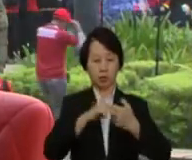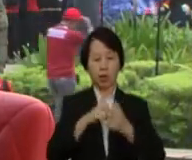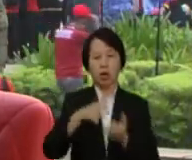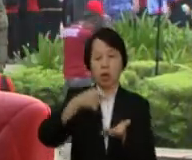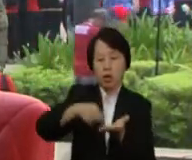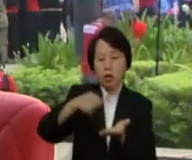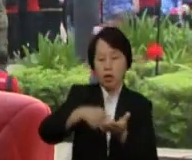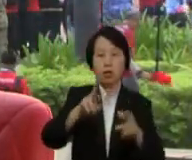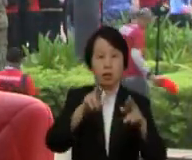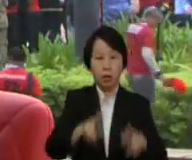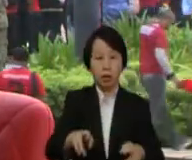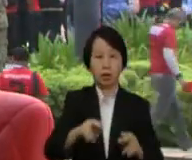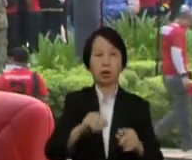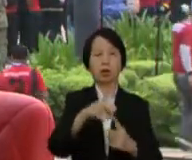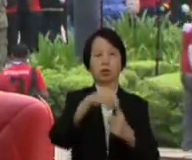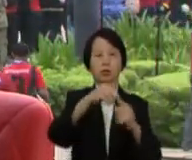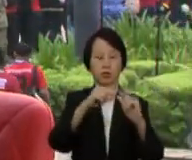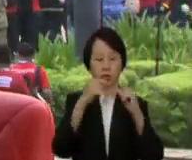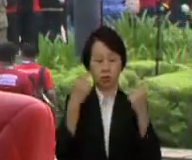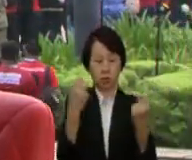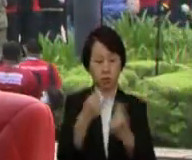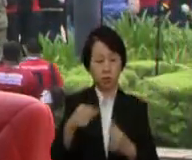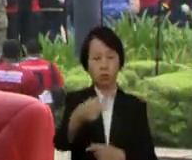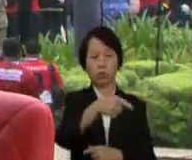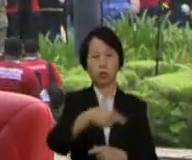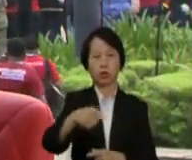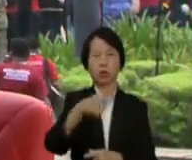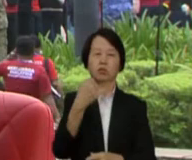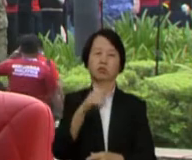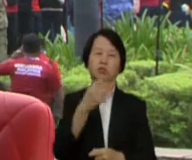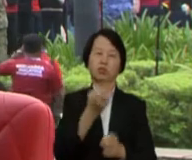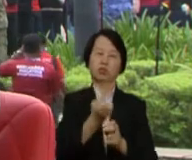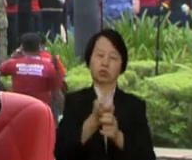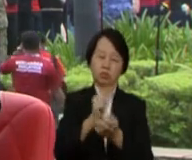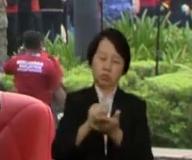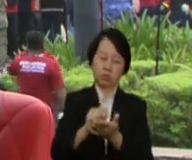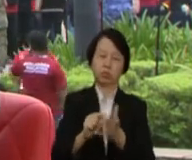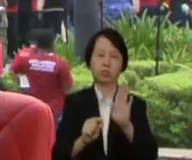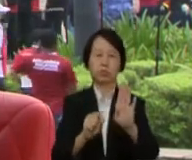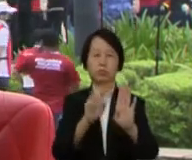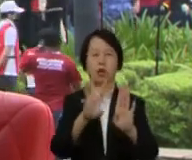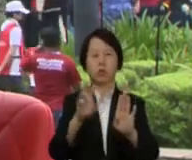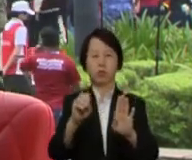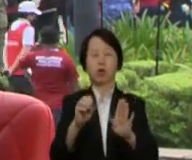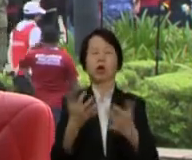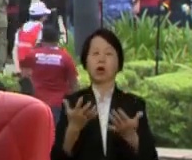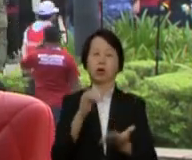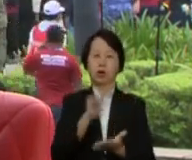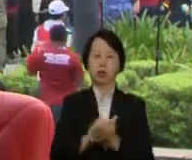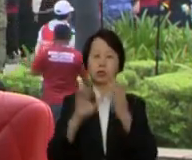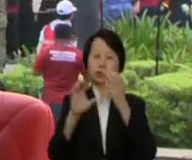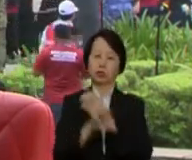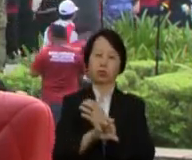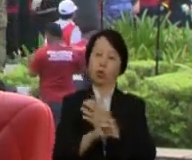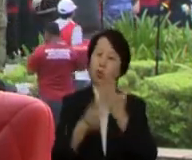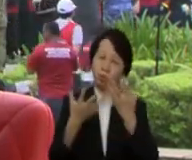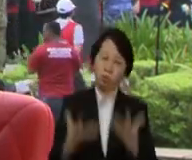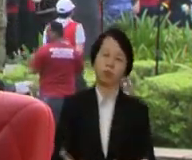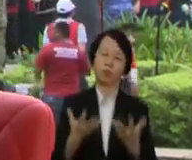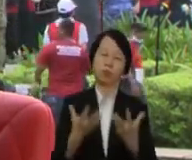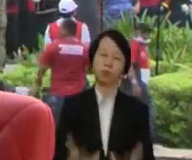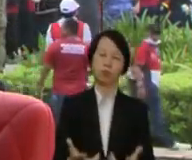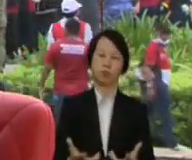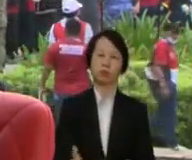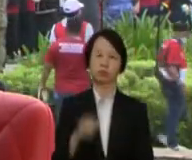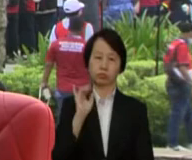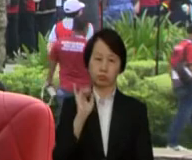perbelanjaan rakyat kita, khususnya golongan-golongan yang tidak mampu, B40 dan sebagainya. Jadi itu sebenarnya cabaran yang paling besar. Ya, juga